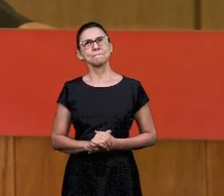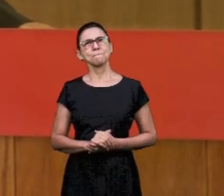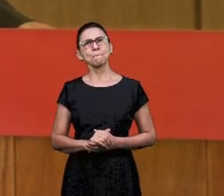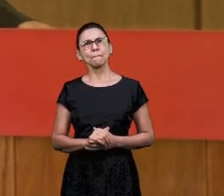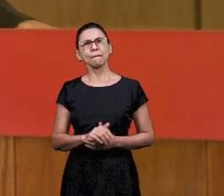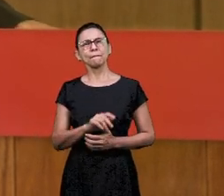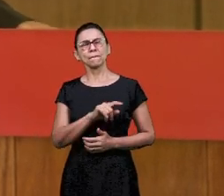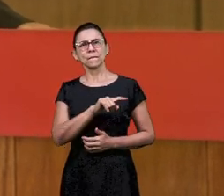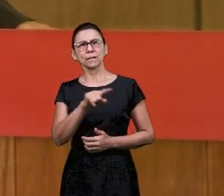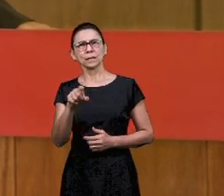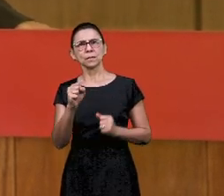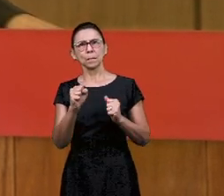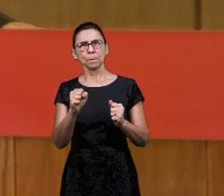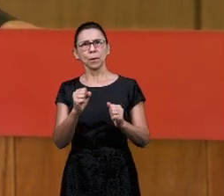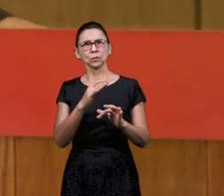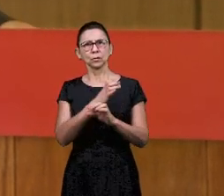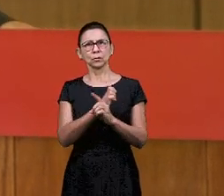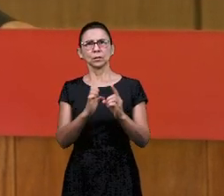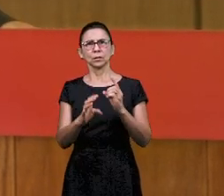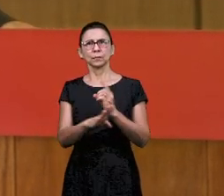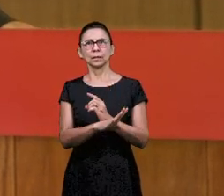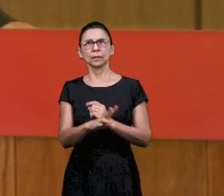assister à l'école biblique dominicale